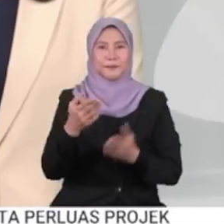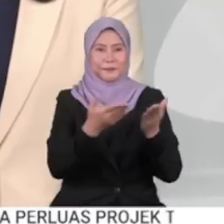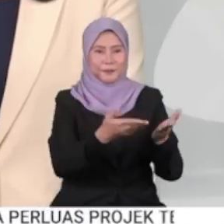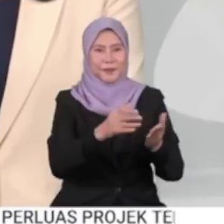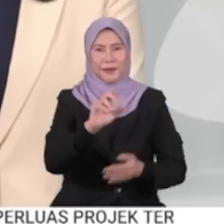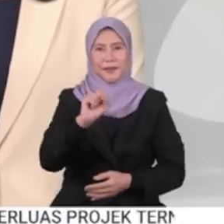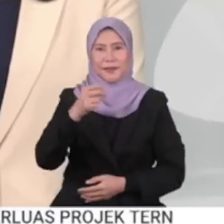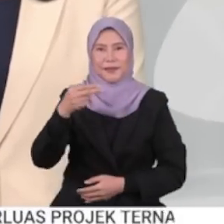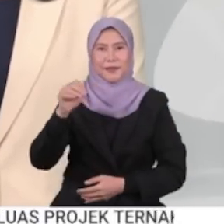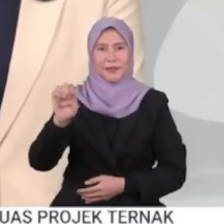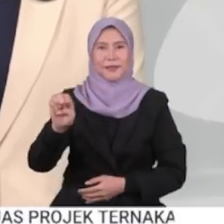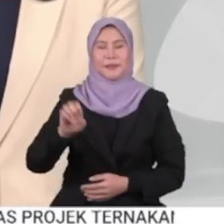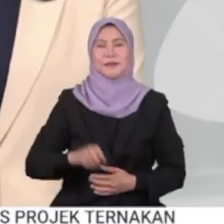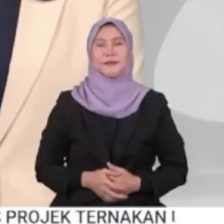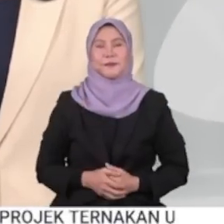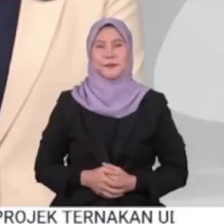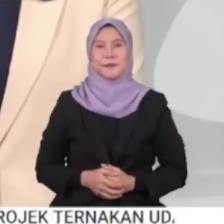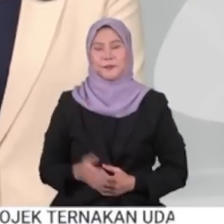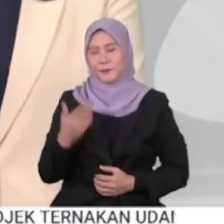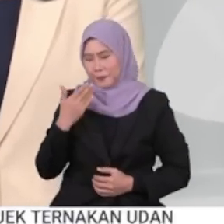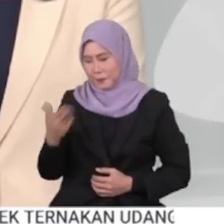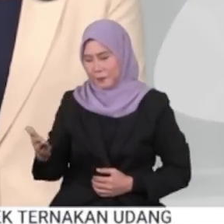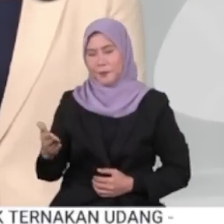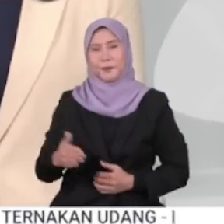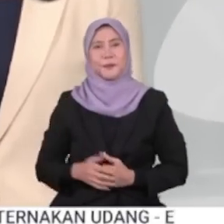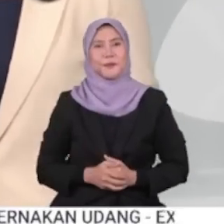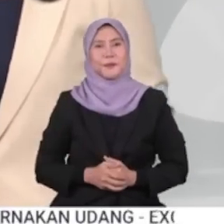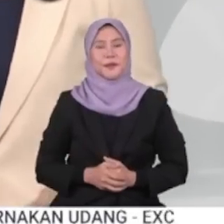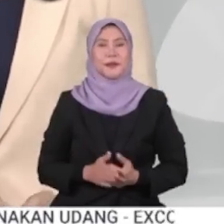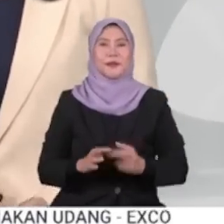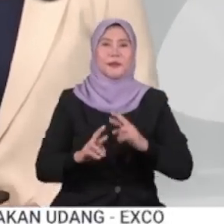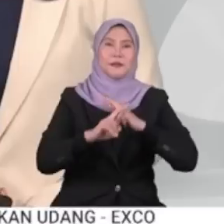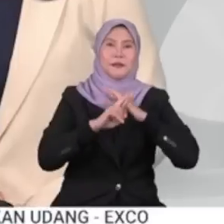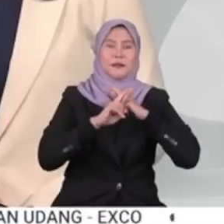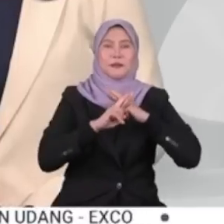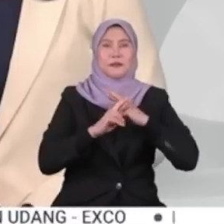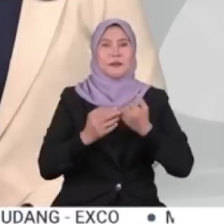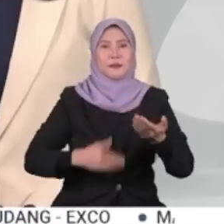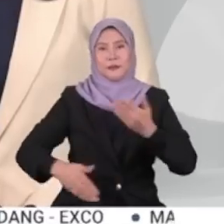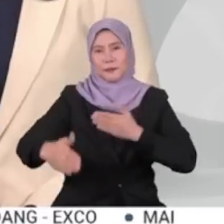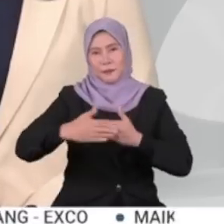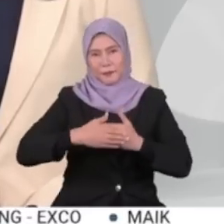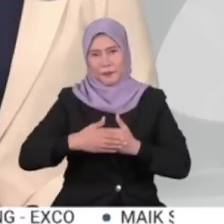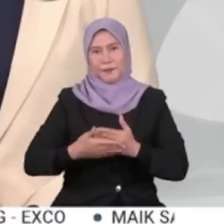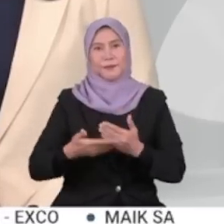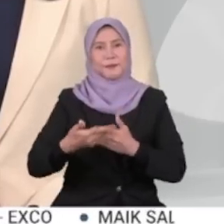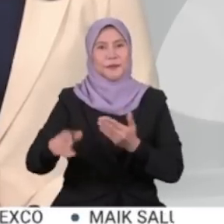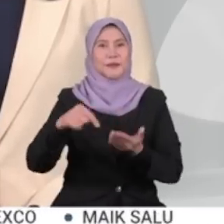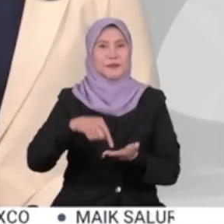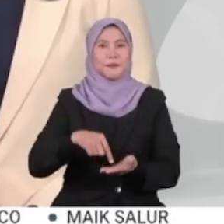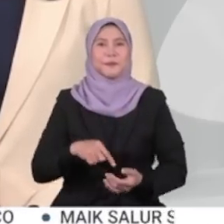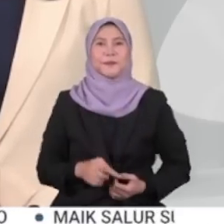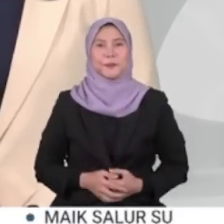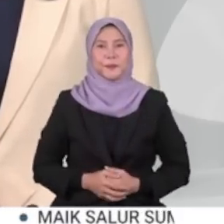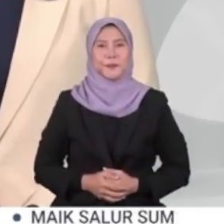SAHIH. SAHIH? Terima kasih, Anne. Kita akan berhenti berehat seketika dan akan kembali selepas ini.